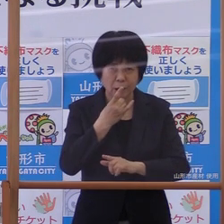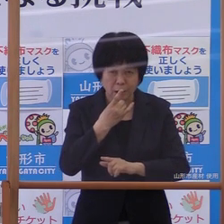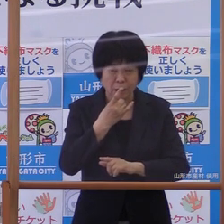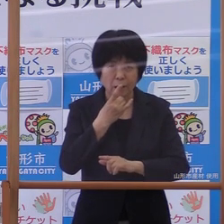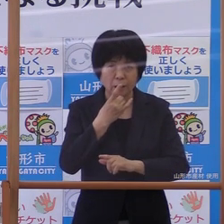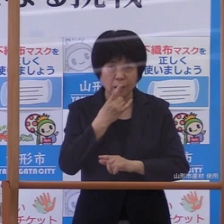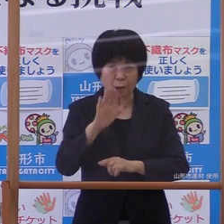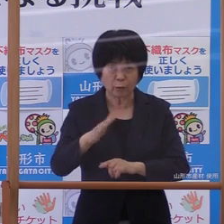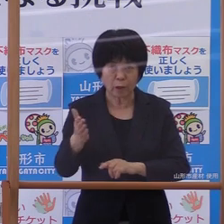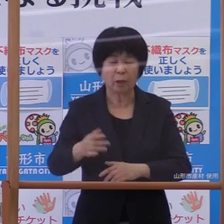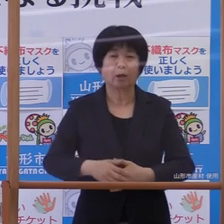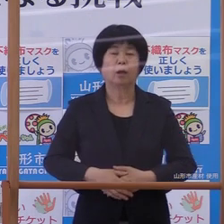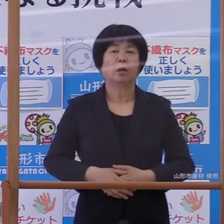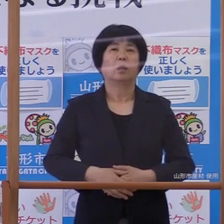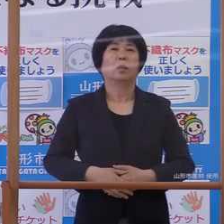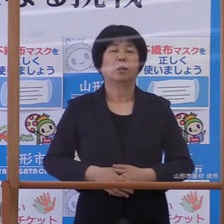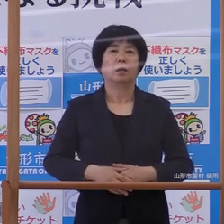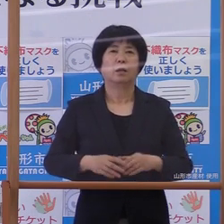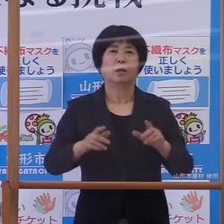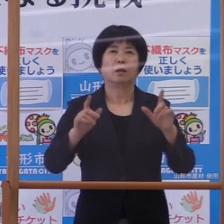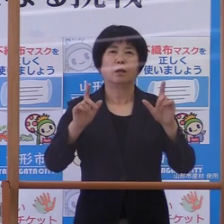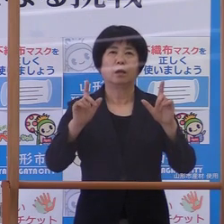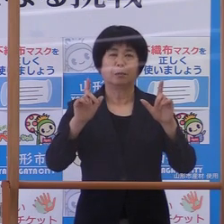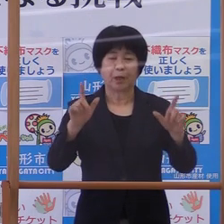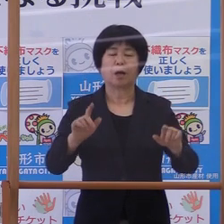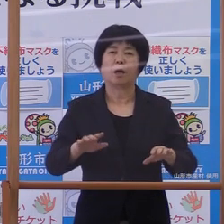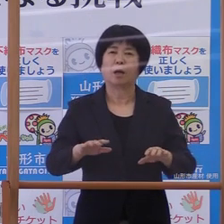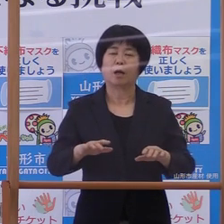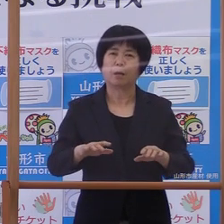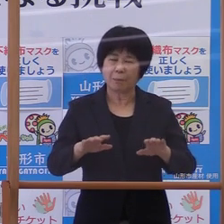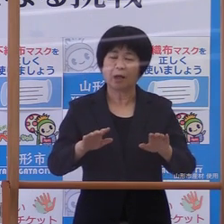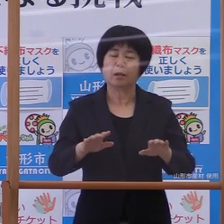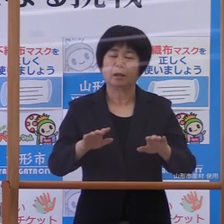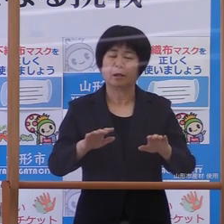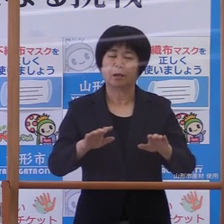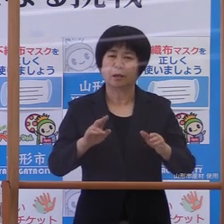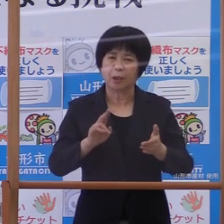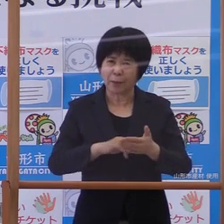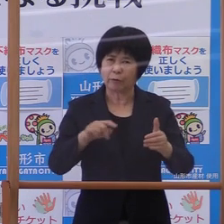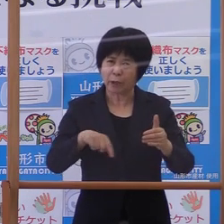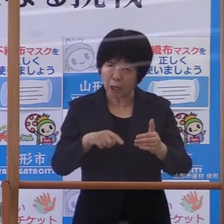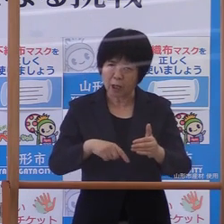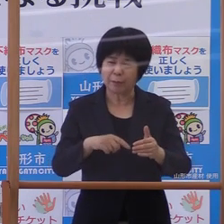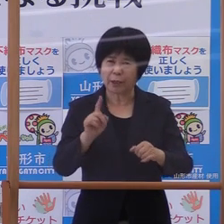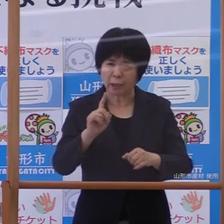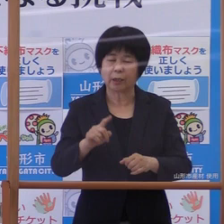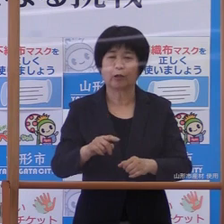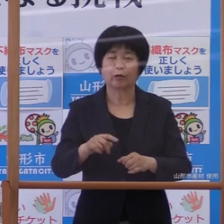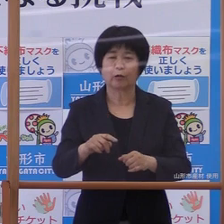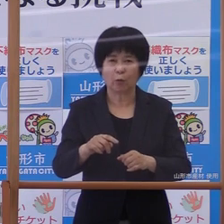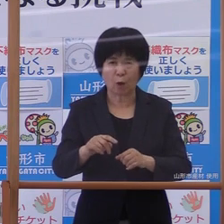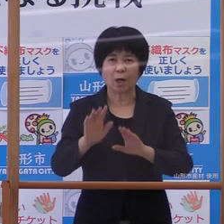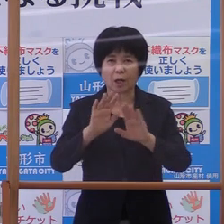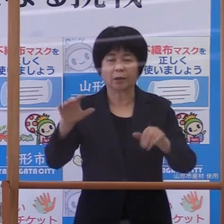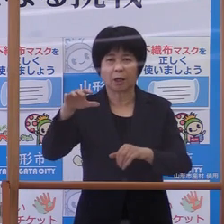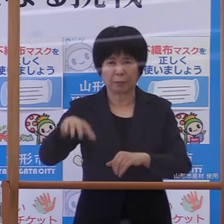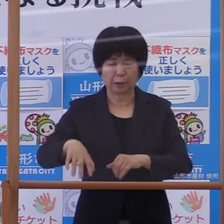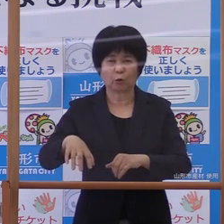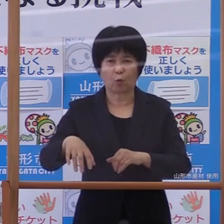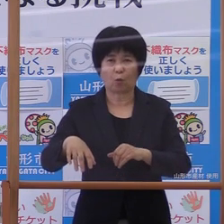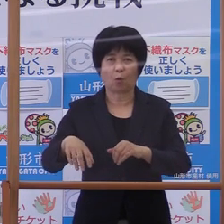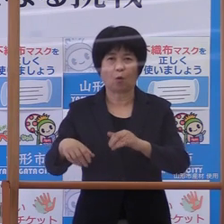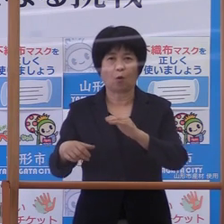い、今決まっていることはですね、来年秋田市で行うということのみでありまして